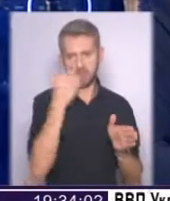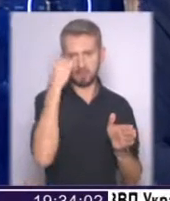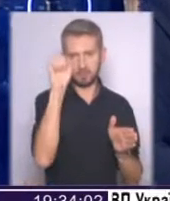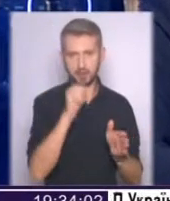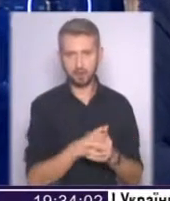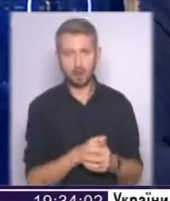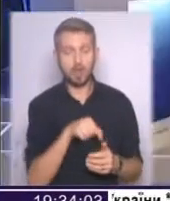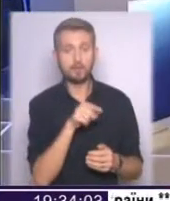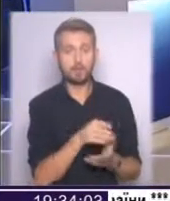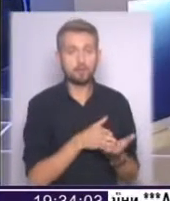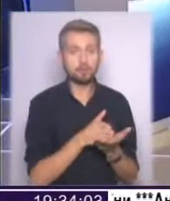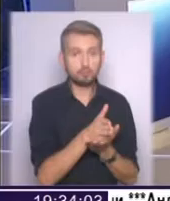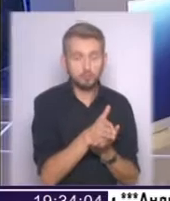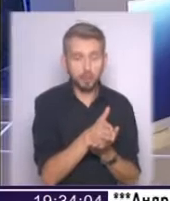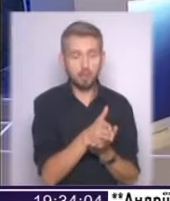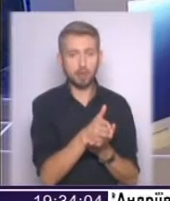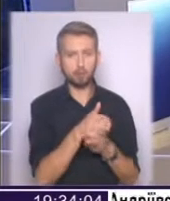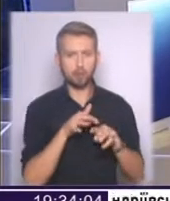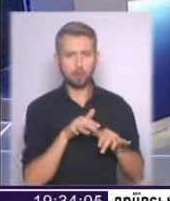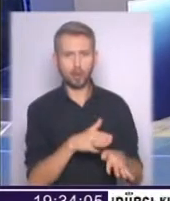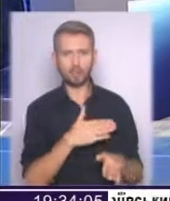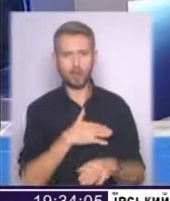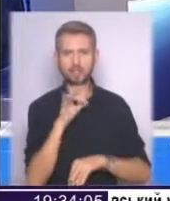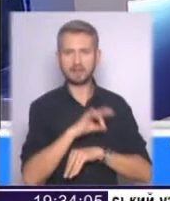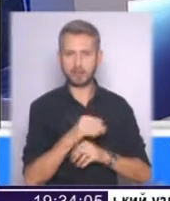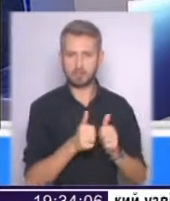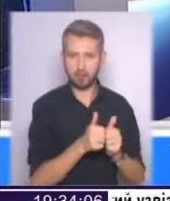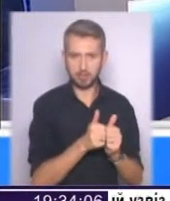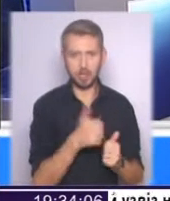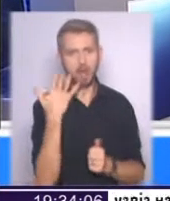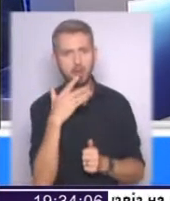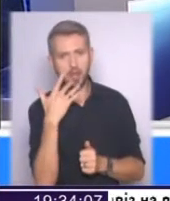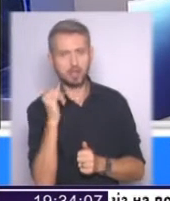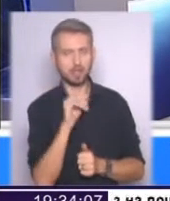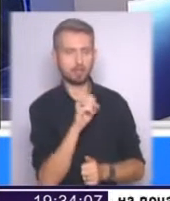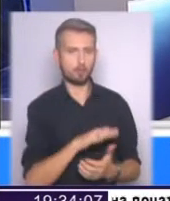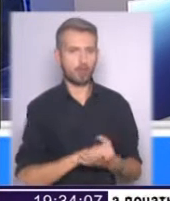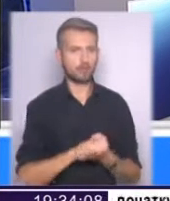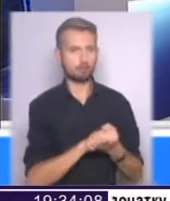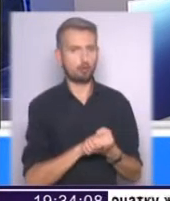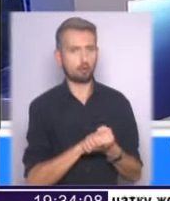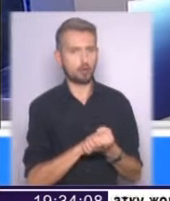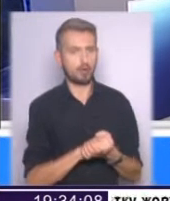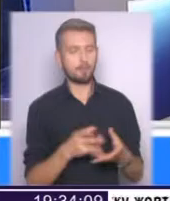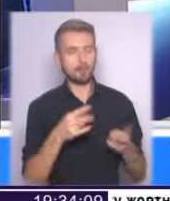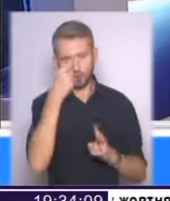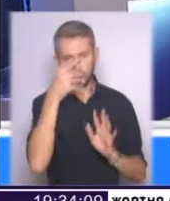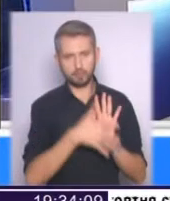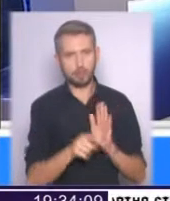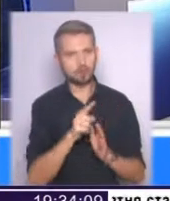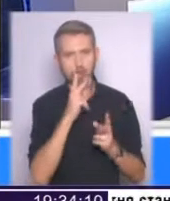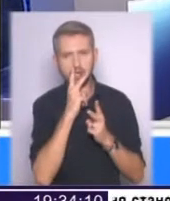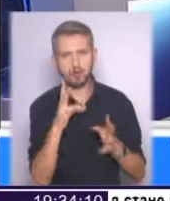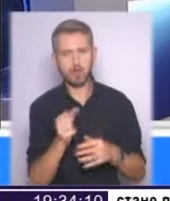форватері на сьогоднішній день рухаються наші західні партнери, як Сполучені Штати, так і Європейський Союз. Потрібно розуміти, що незважаючи